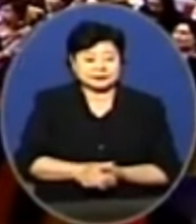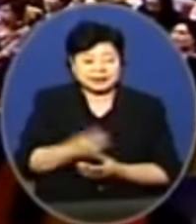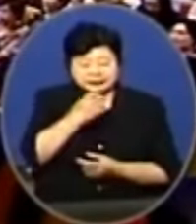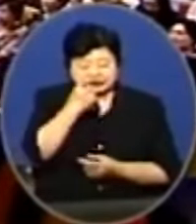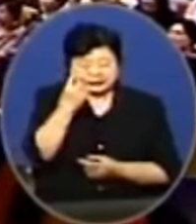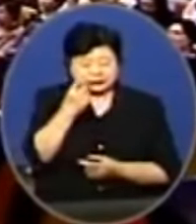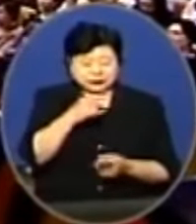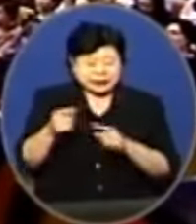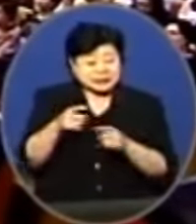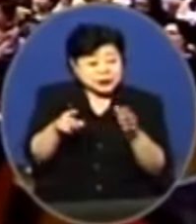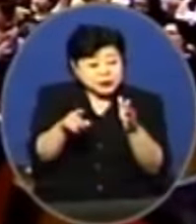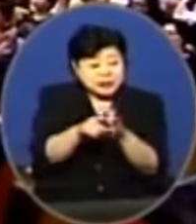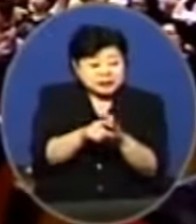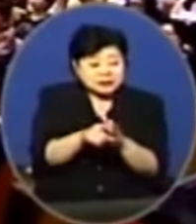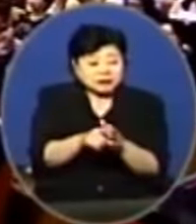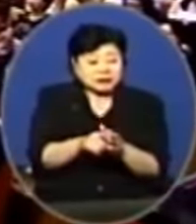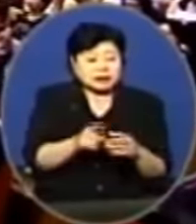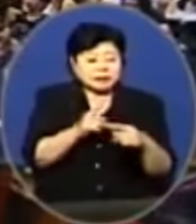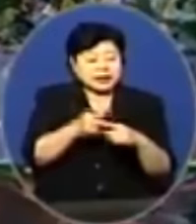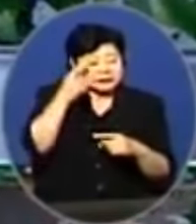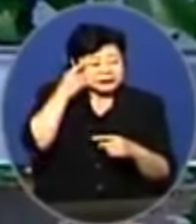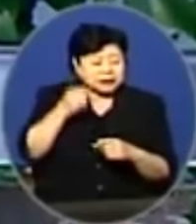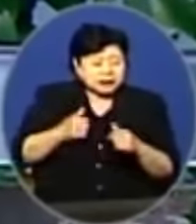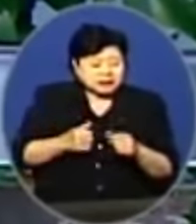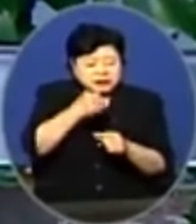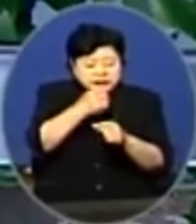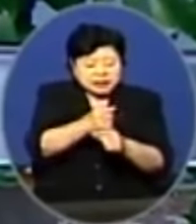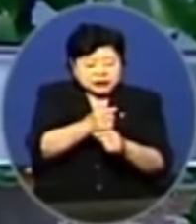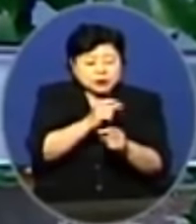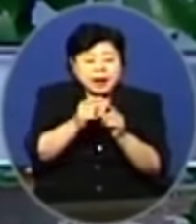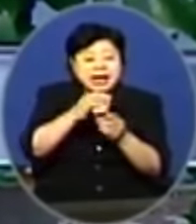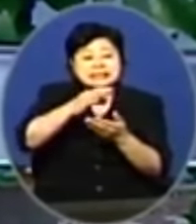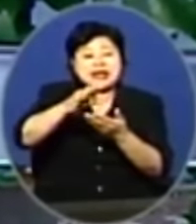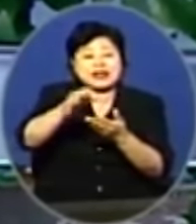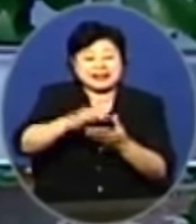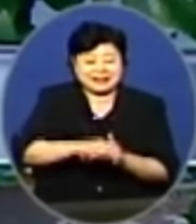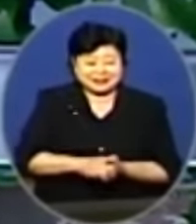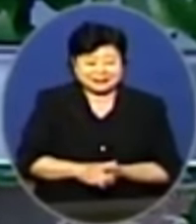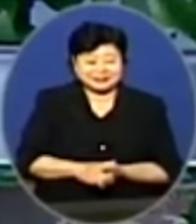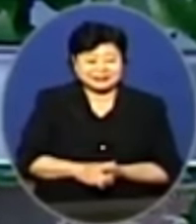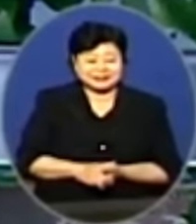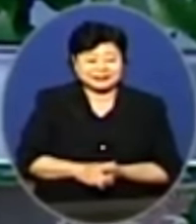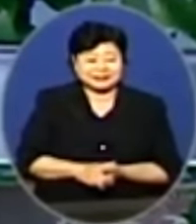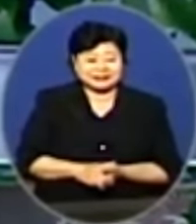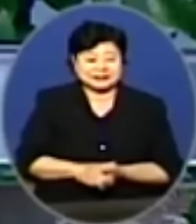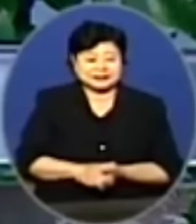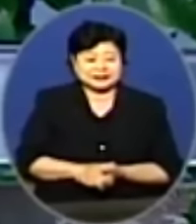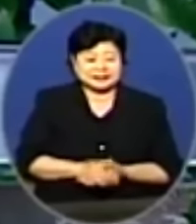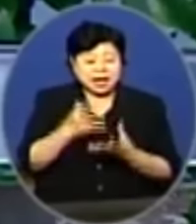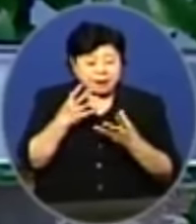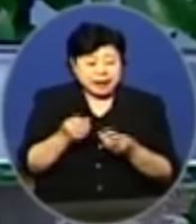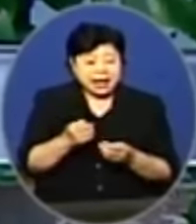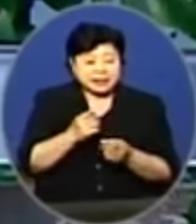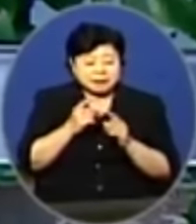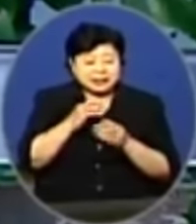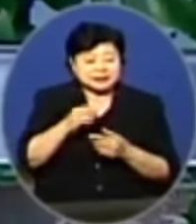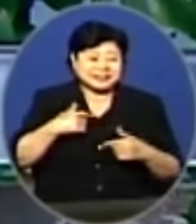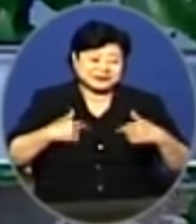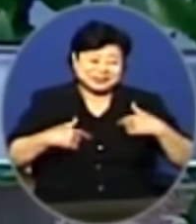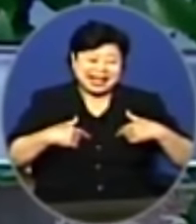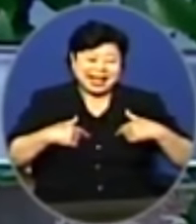지키고 다스리기 위해서는 긍정적이고 적극적이고 창조적인 말을 해야 돼요. 제일 많이 해야 될 것은